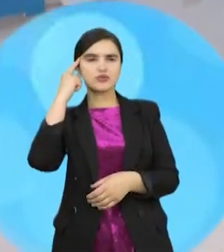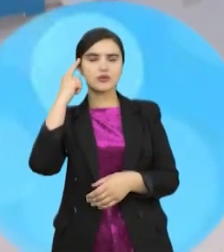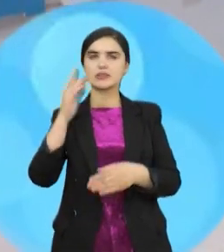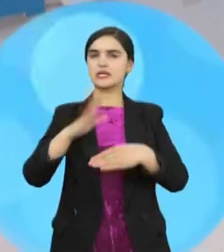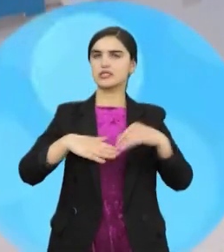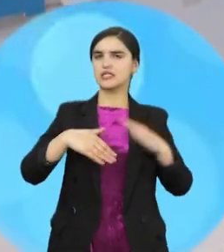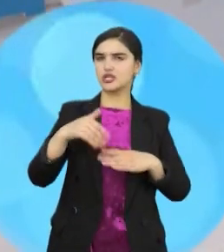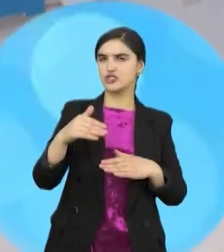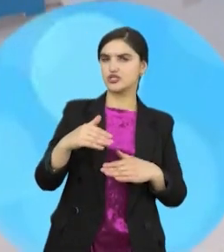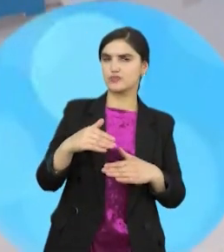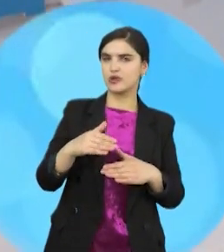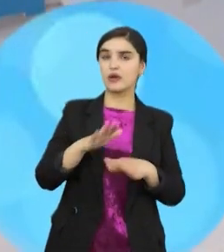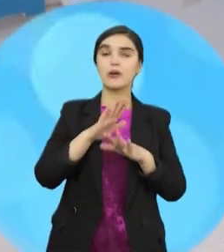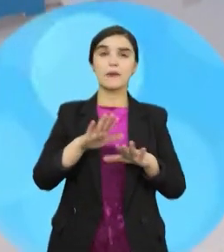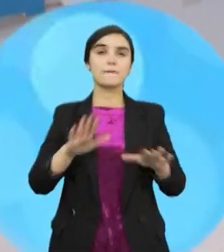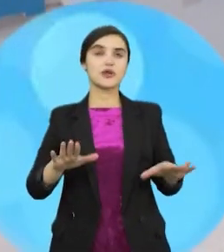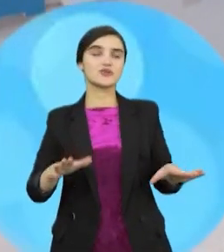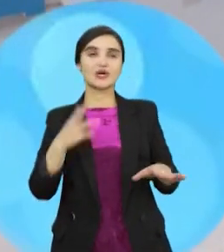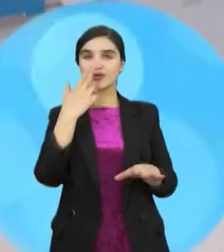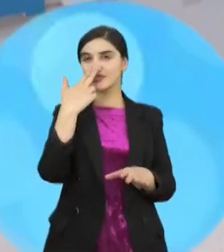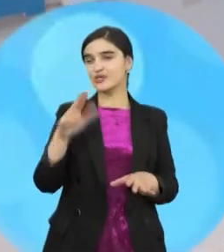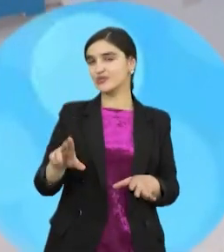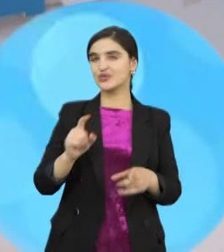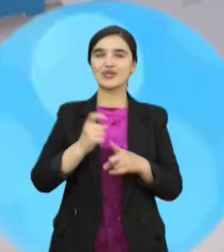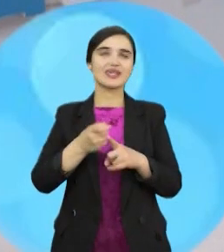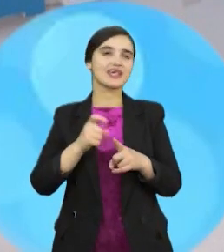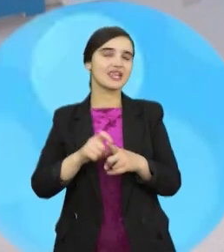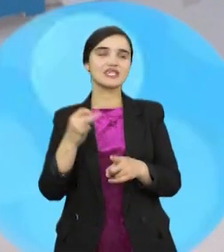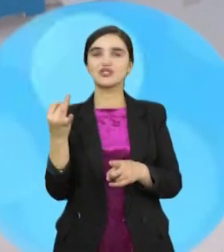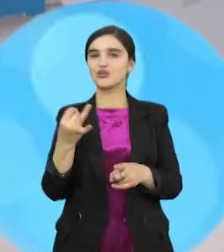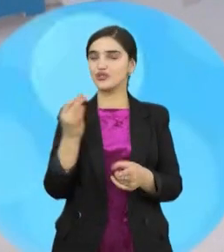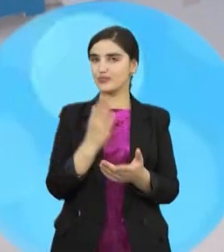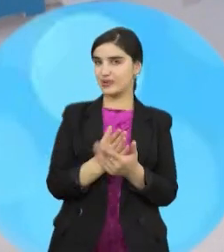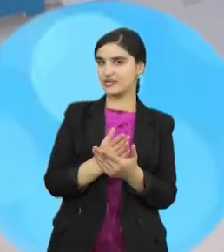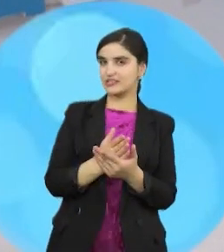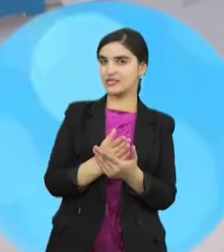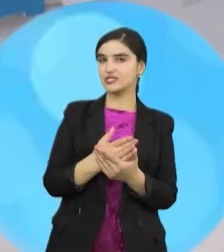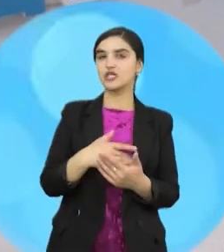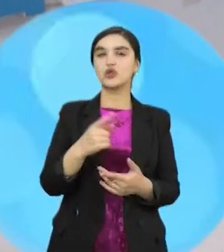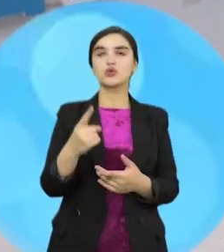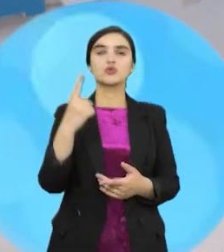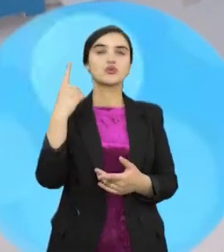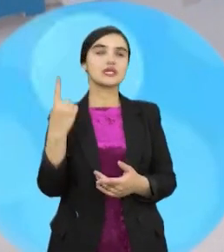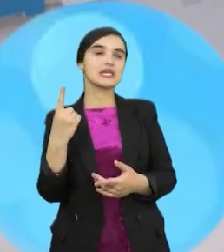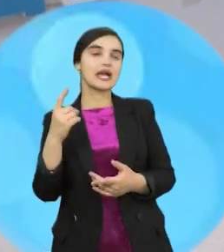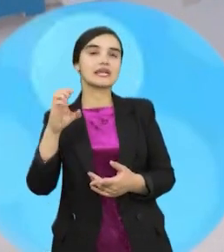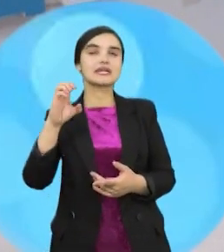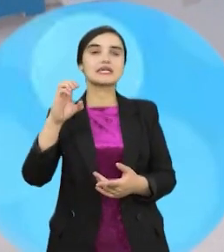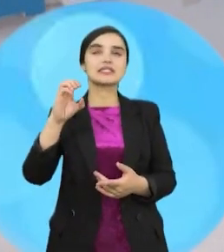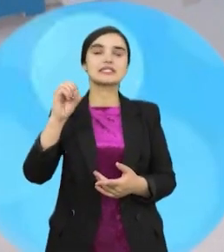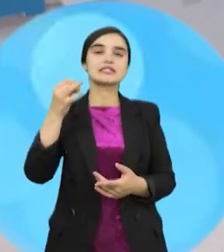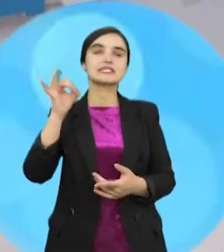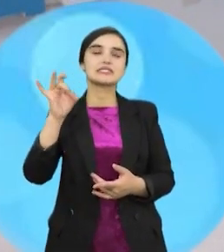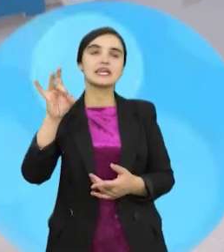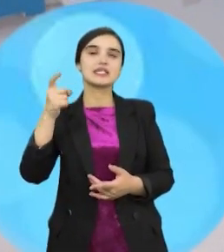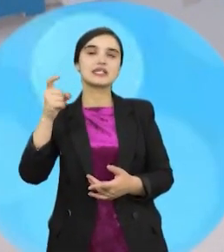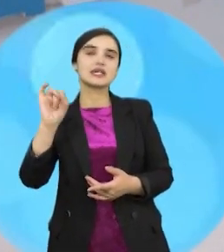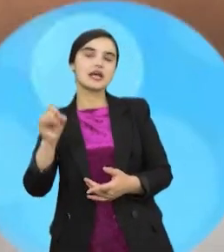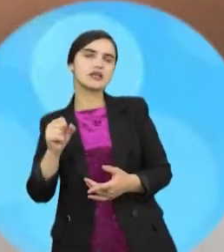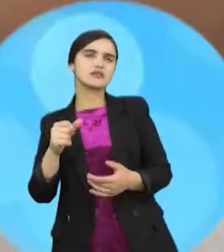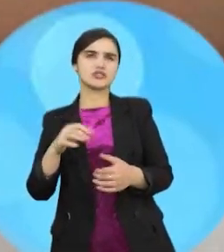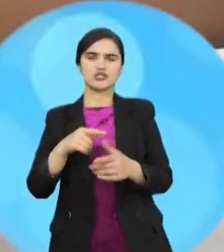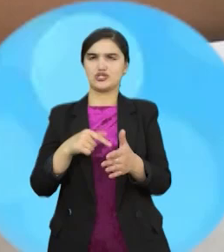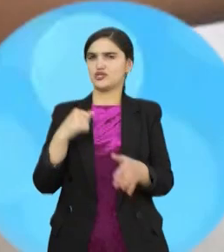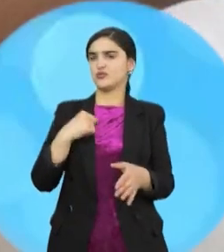که این تجربه با کودکان خردسال خیلی جالب میشود، زیرا آنها خود را یک سحرگر حس میکنند.